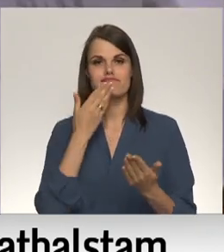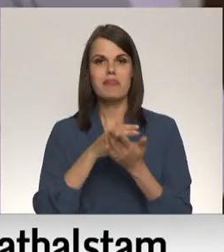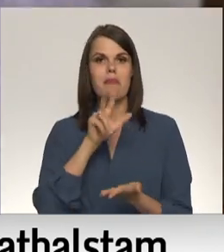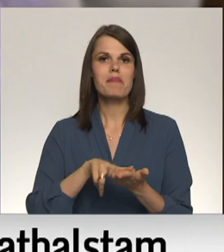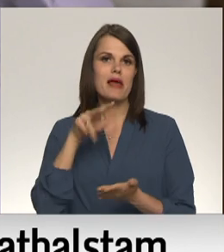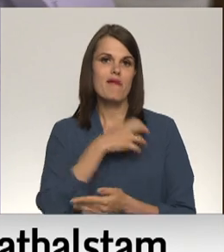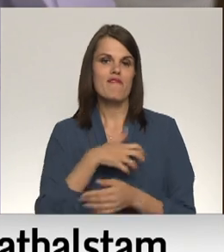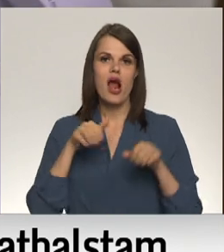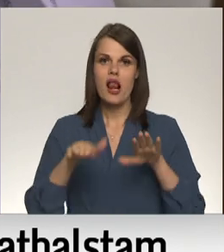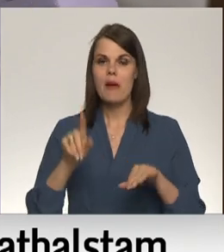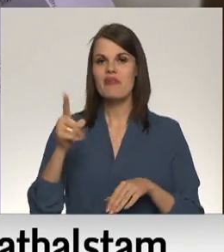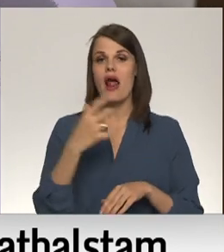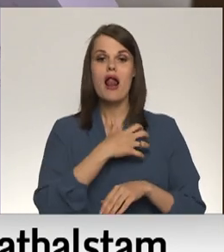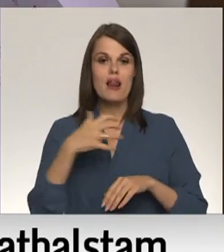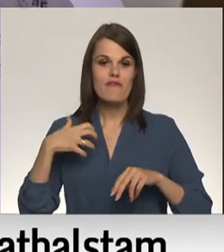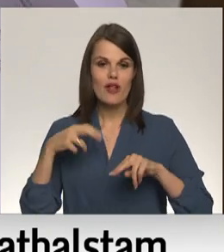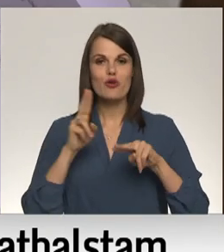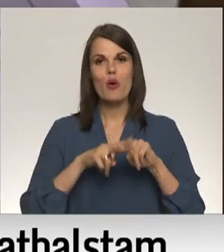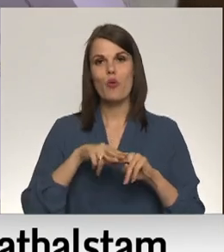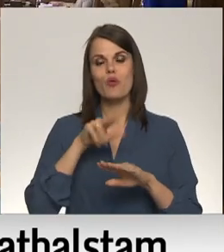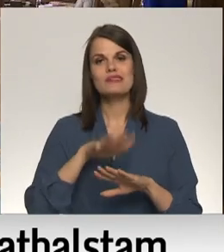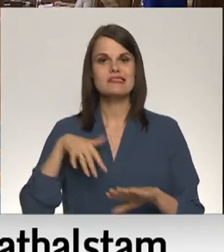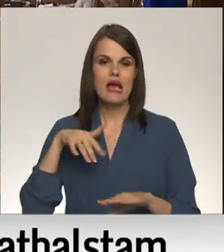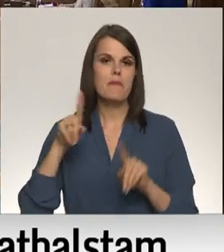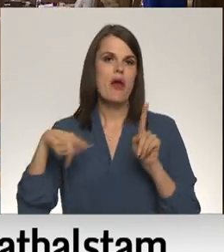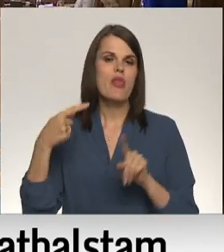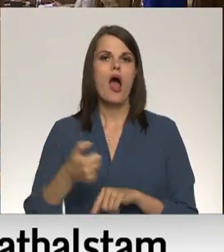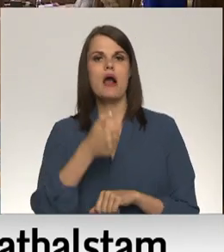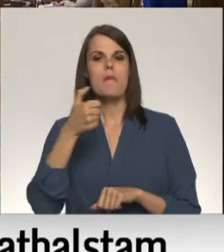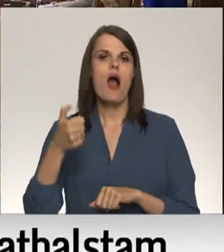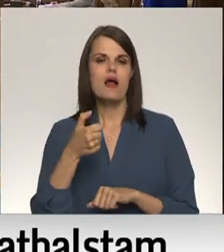valdībai, gan Saeimai nākamā gada budžeta projekta ietveros. Madara Līcīte, Latvijas televīzija.